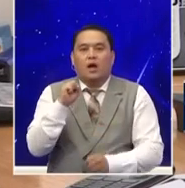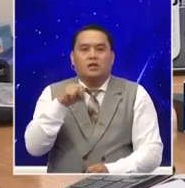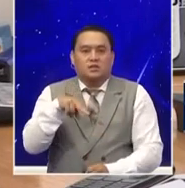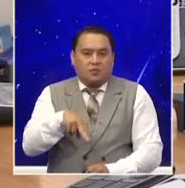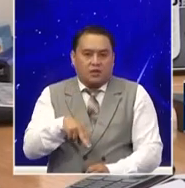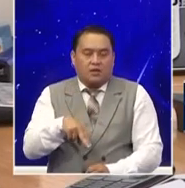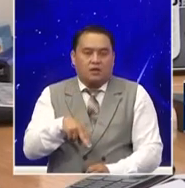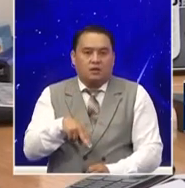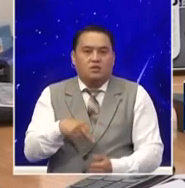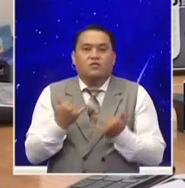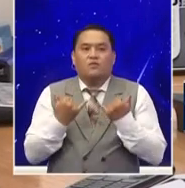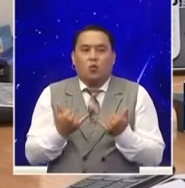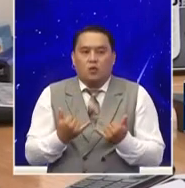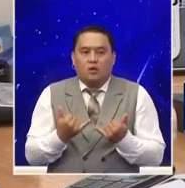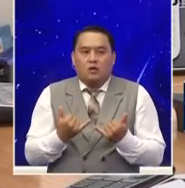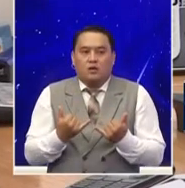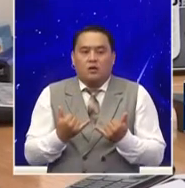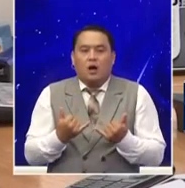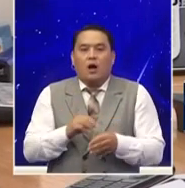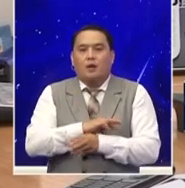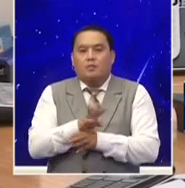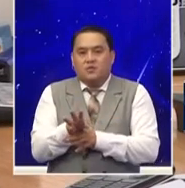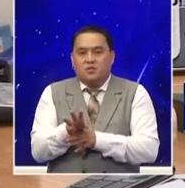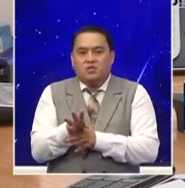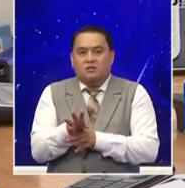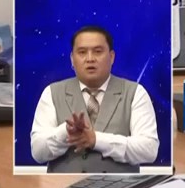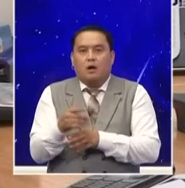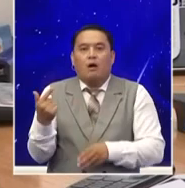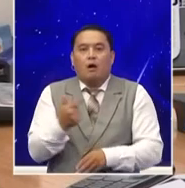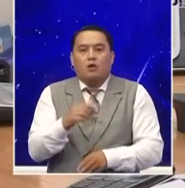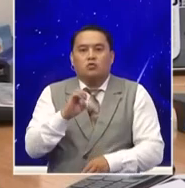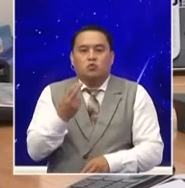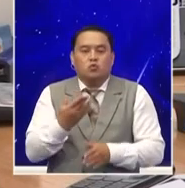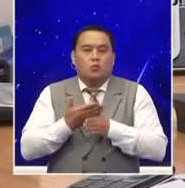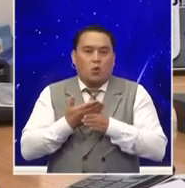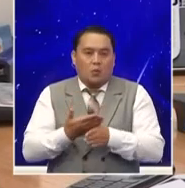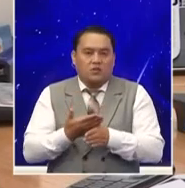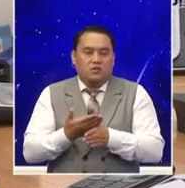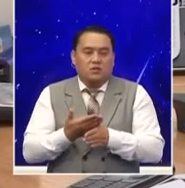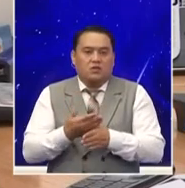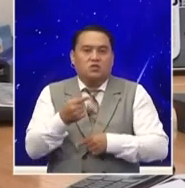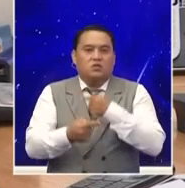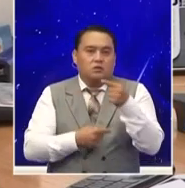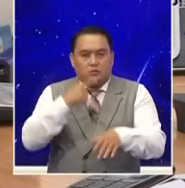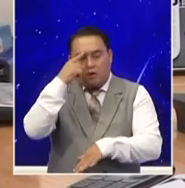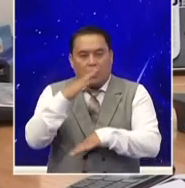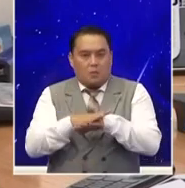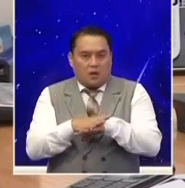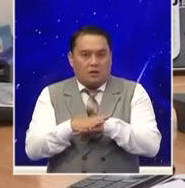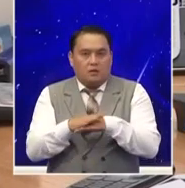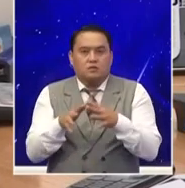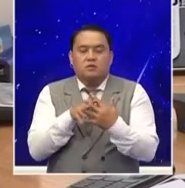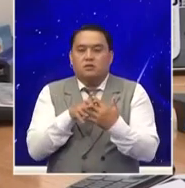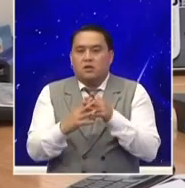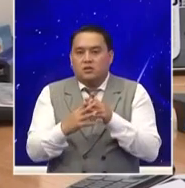социальной помощи на сегодняшний день обеспечиваются гарантированным социальным пакетом, то есть через акиматы